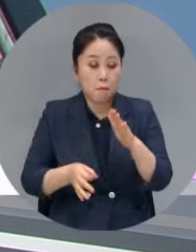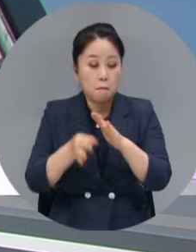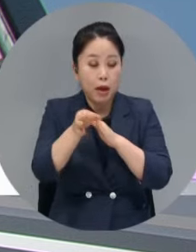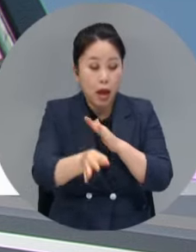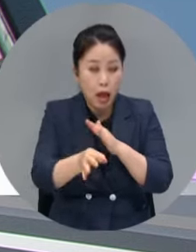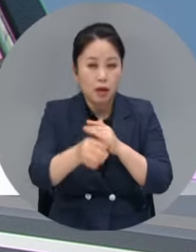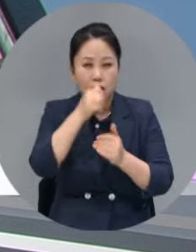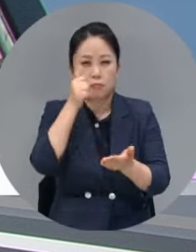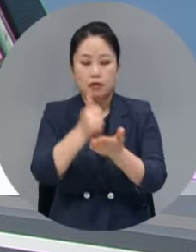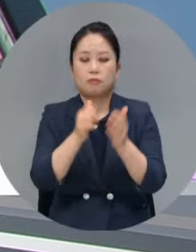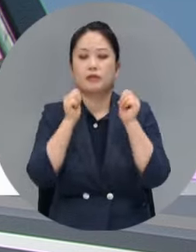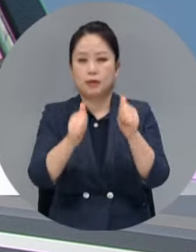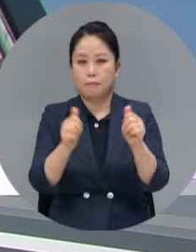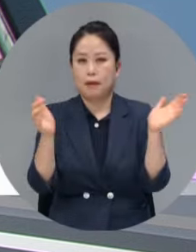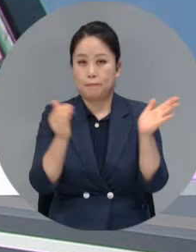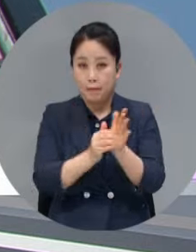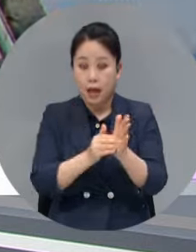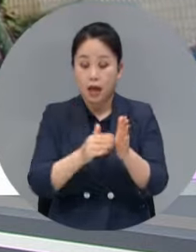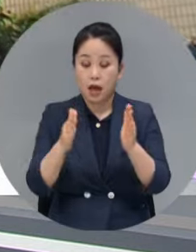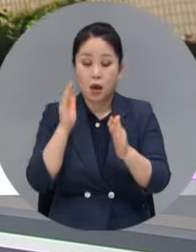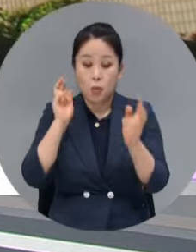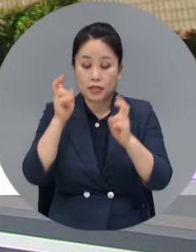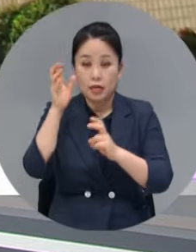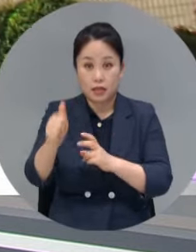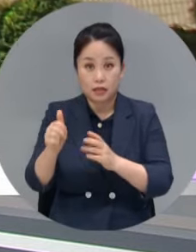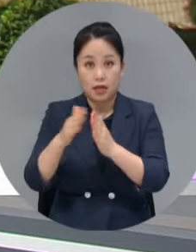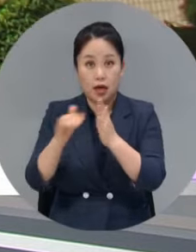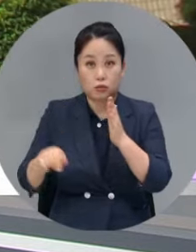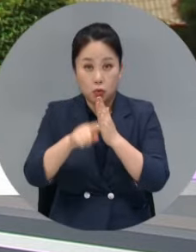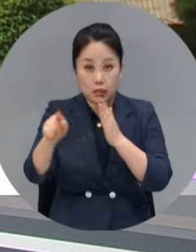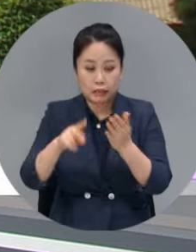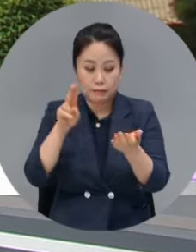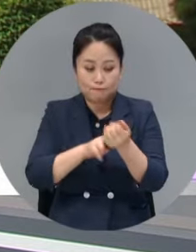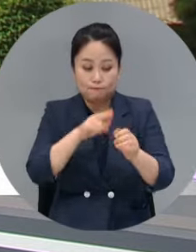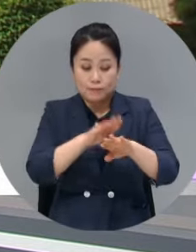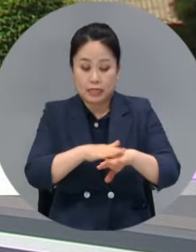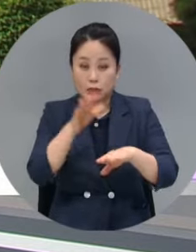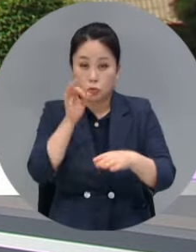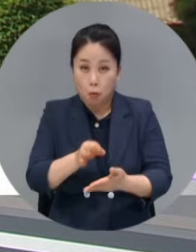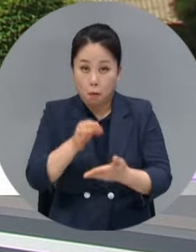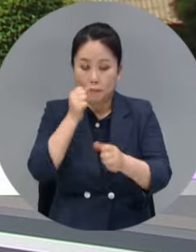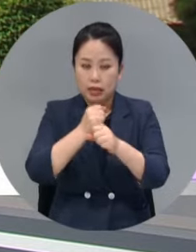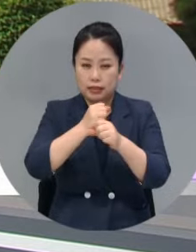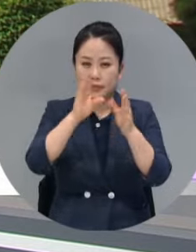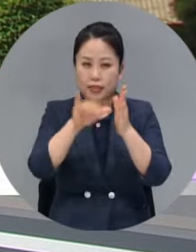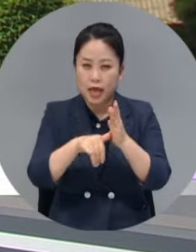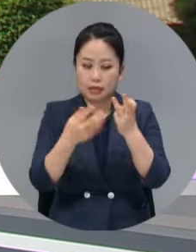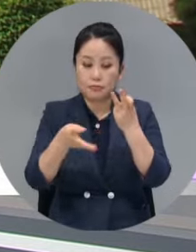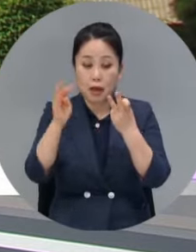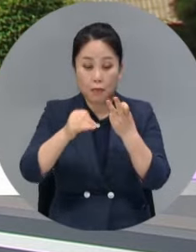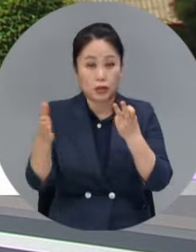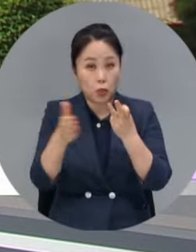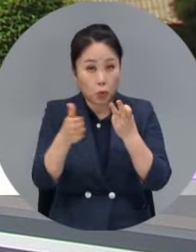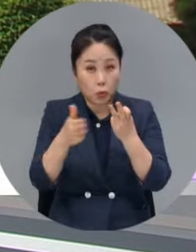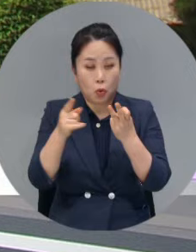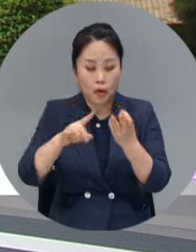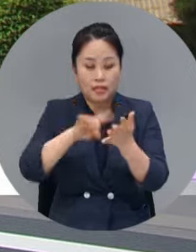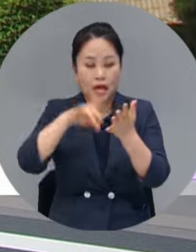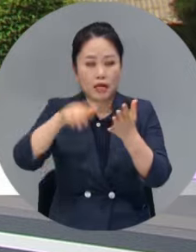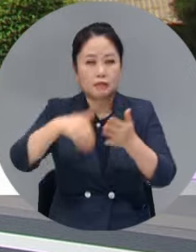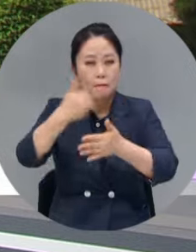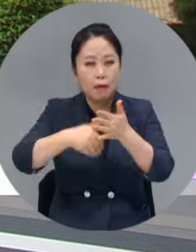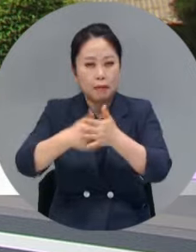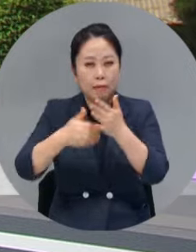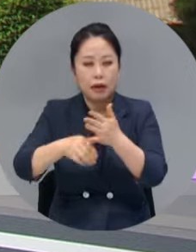재판에 넘겨졌습니다 오가는 비자금을 조성하는 과정에서 약 13억원 상당을 탈세한 혐의도 받고 있습니다